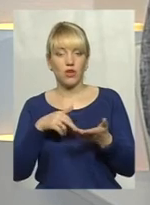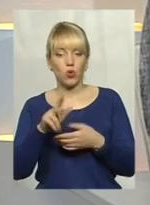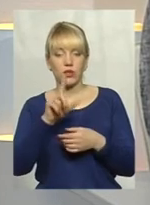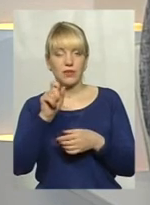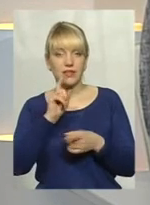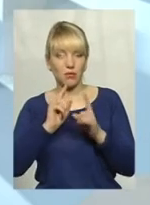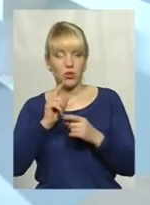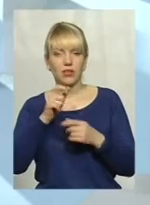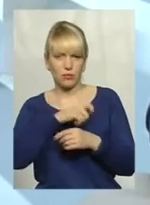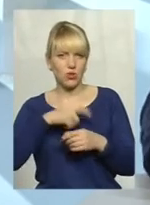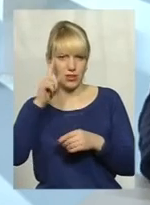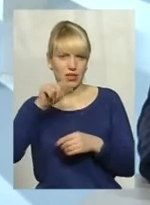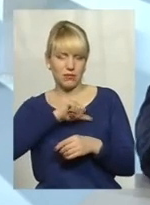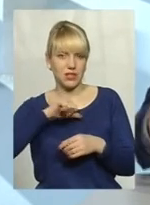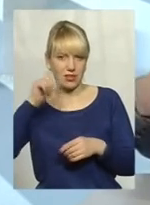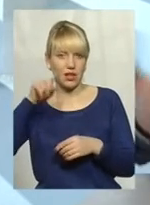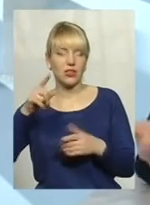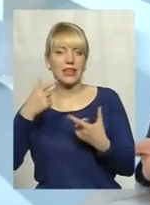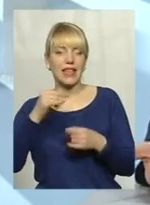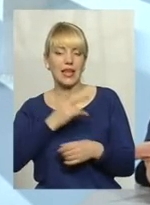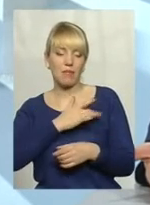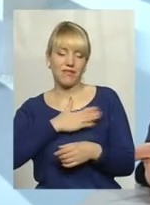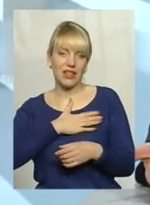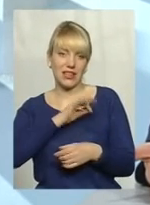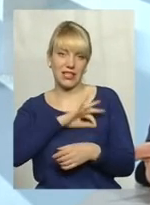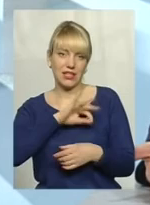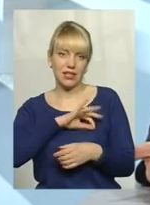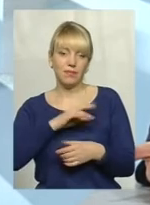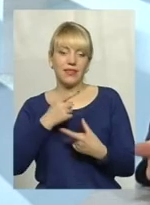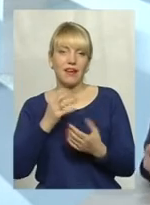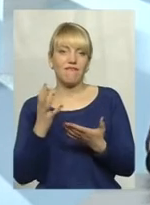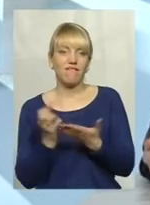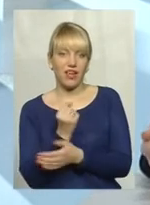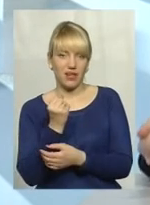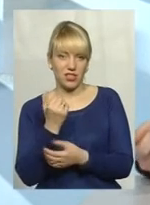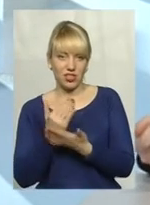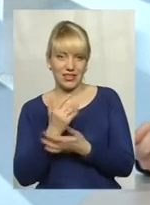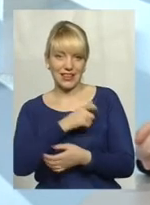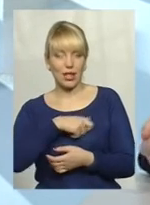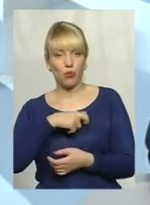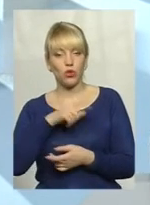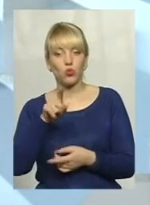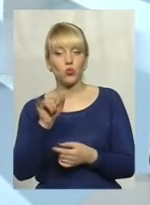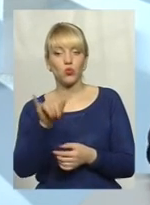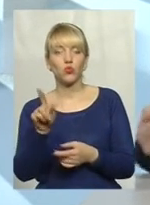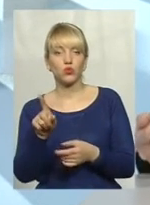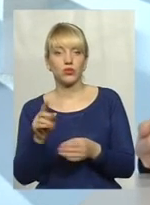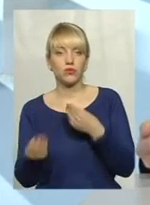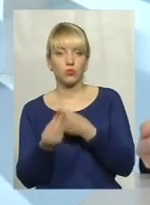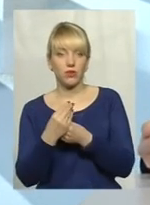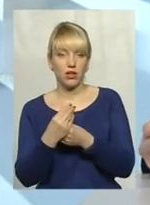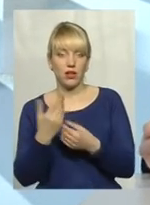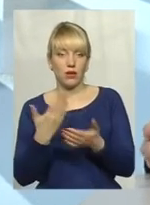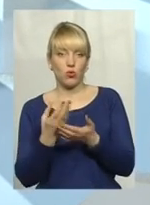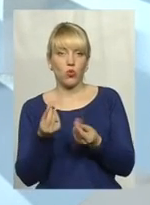депутата, і справді розуміють ту межу, де є приватний інтерес, де є виграш самого депутата. Тобто у нього щось з'явилося, чи може з'явитися якісь